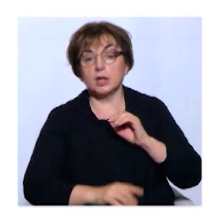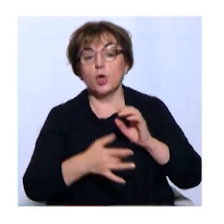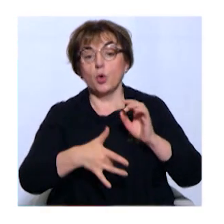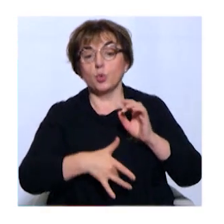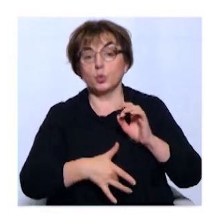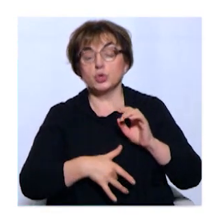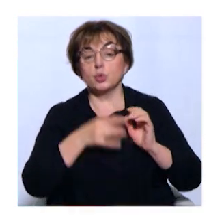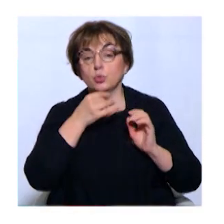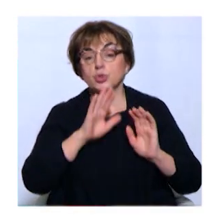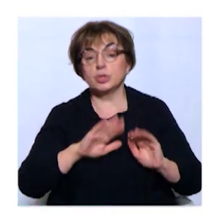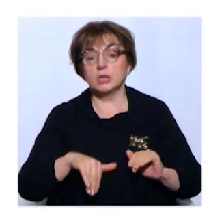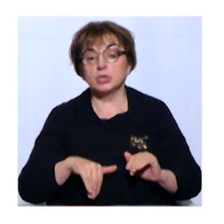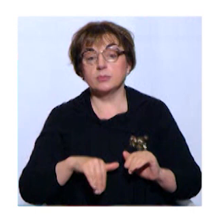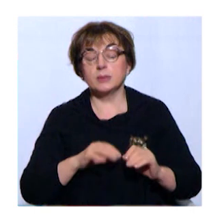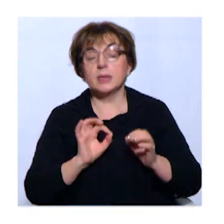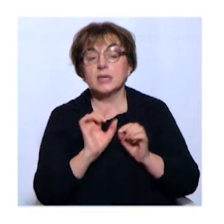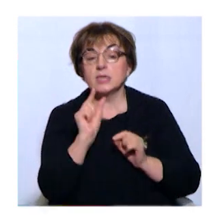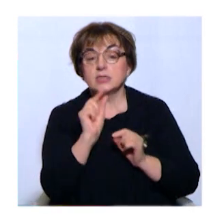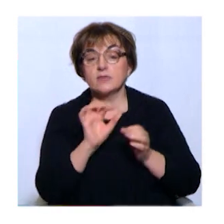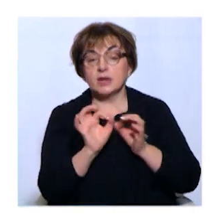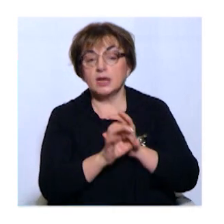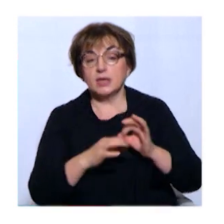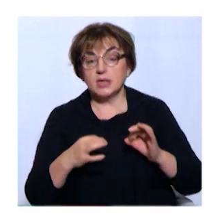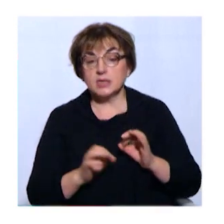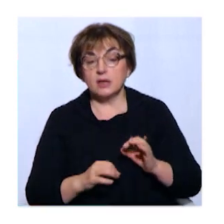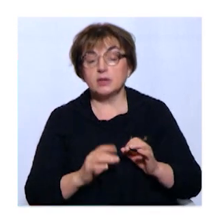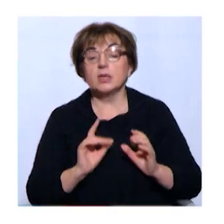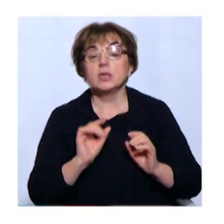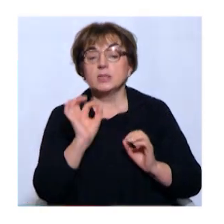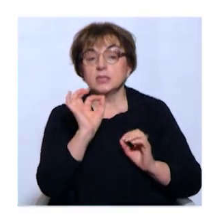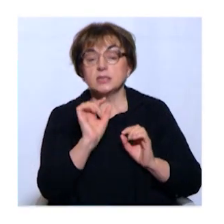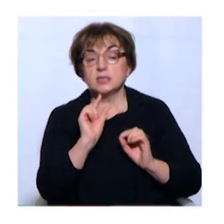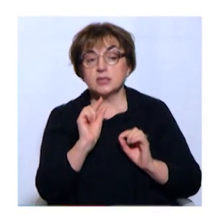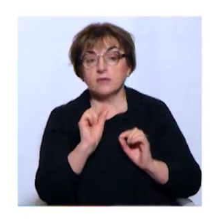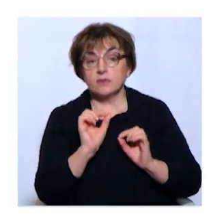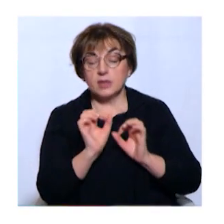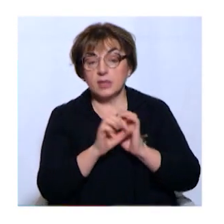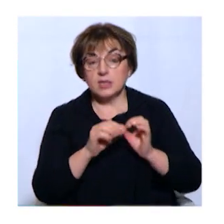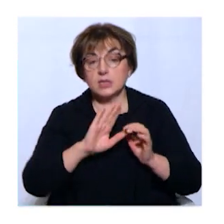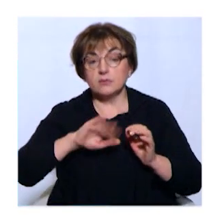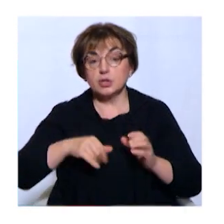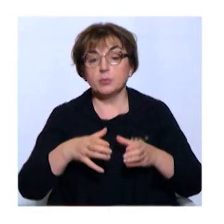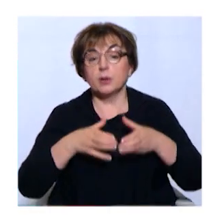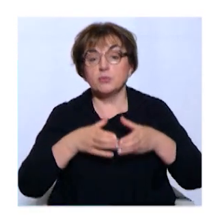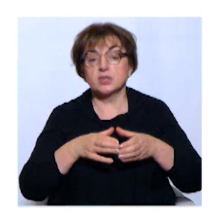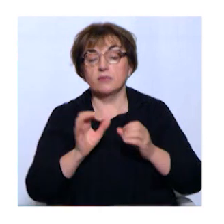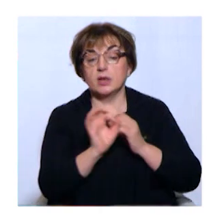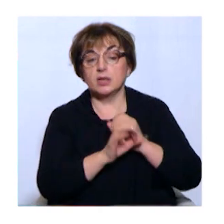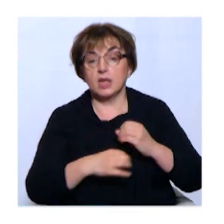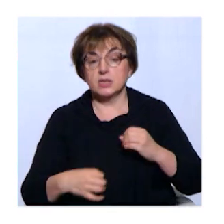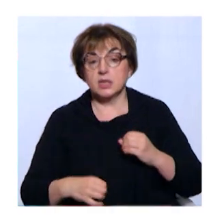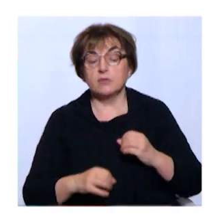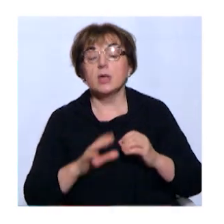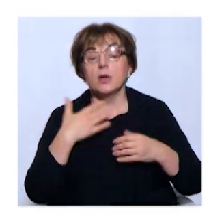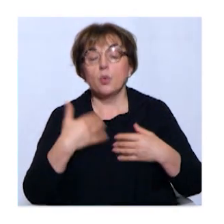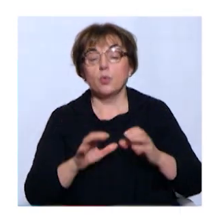კუჭიდან წვრილი ნაწლავი, წვრილი ნაწლავი შემდეგ მოდის სხვილი ნაწლავი, სხვილი ნაწლავი შემდეგ